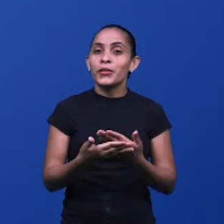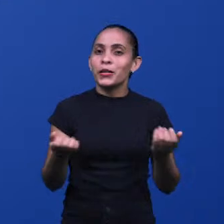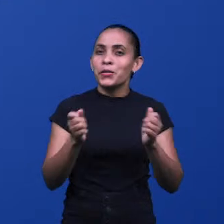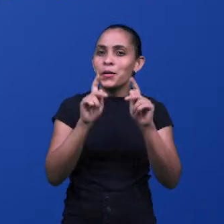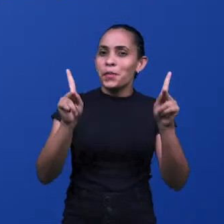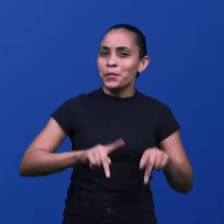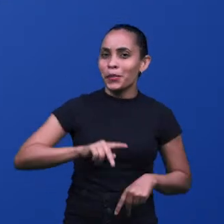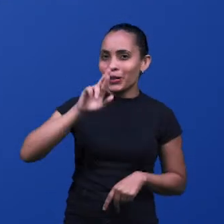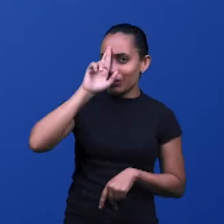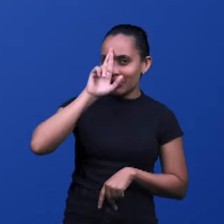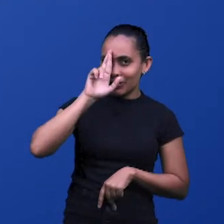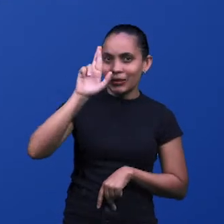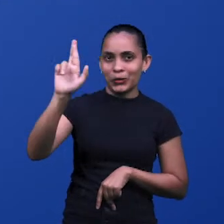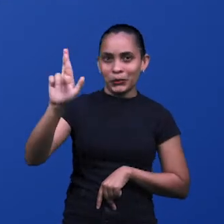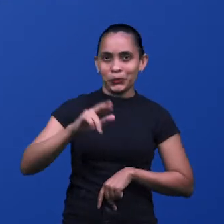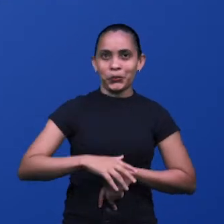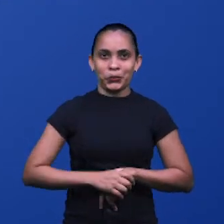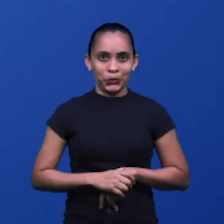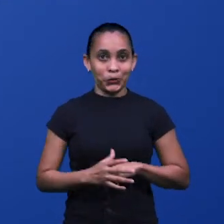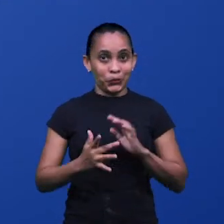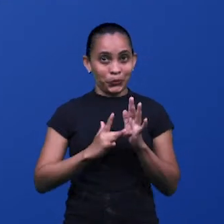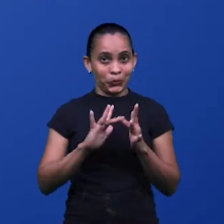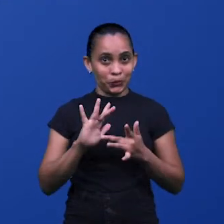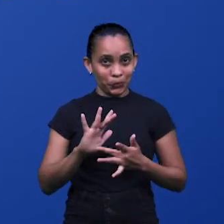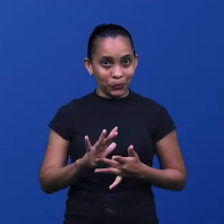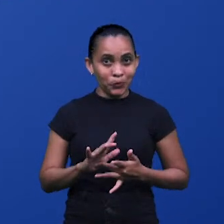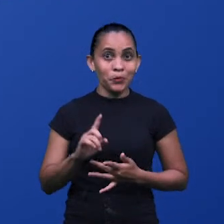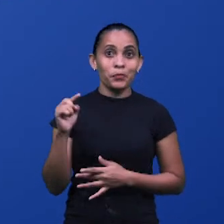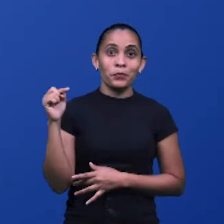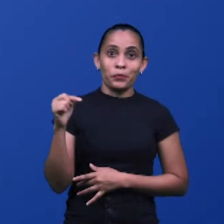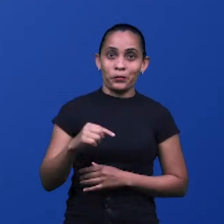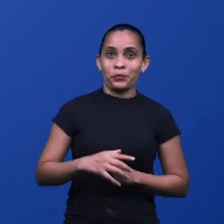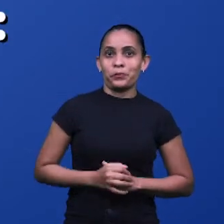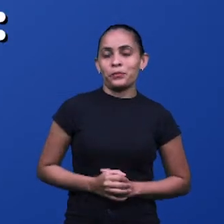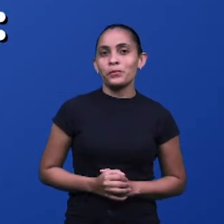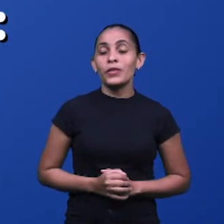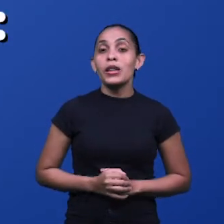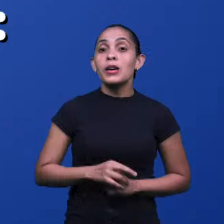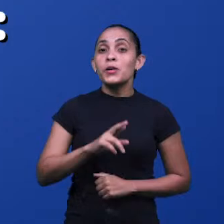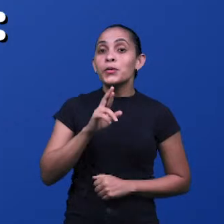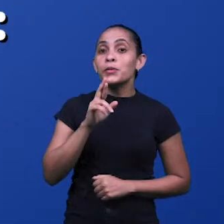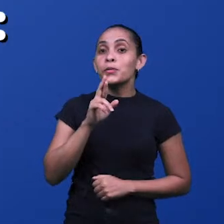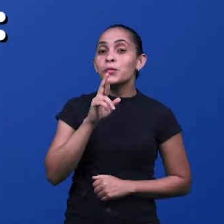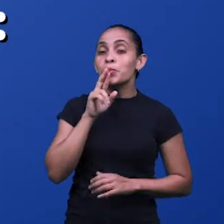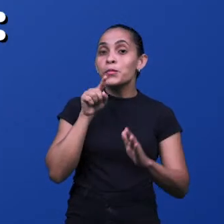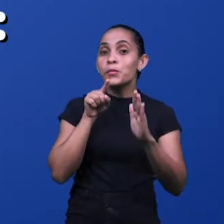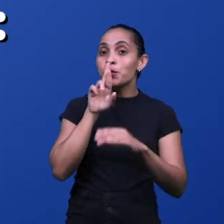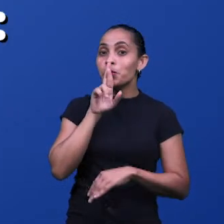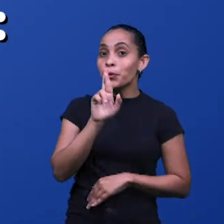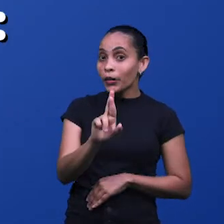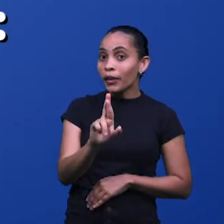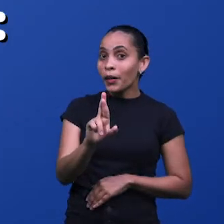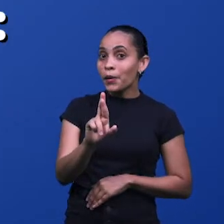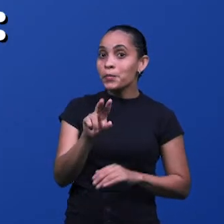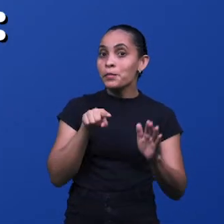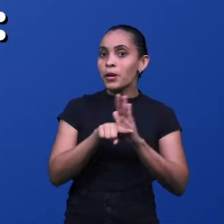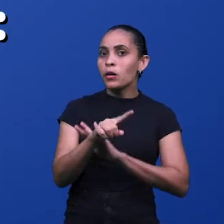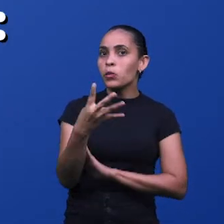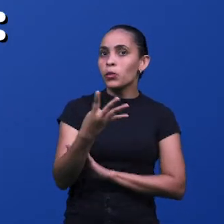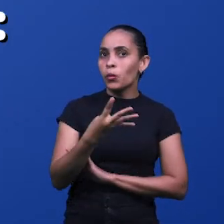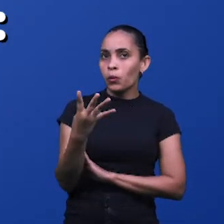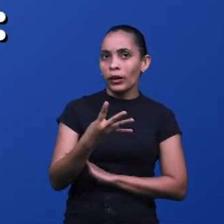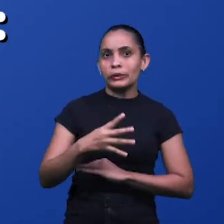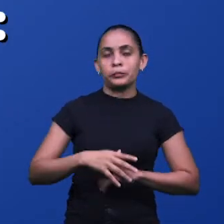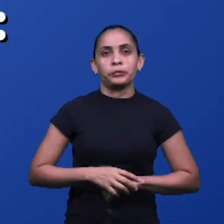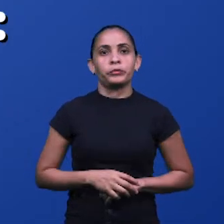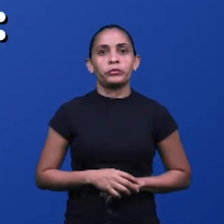Signore, fratelli, io sono della Chiesa di Torino in Italia e risponderò alla domanda numero 4. Esaminando le due espressioni che ci sono state